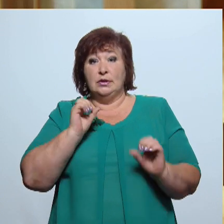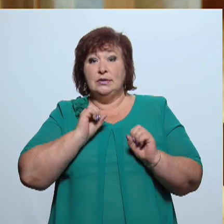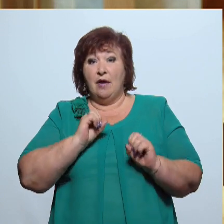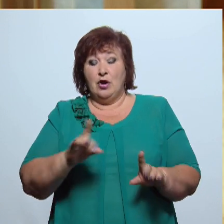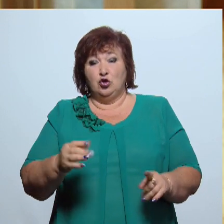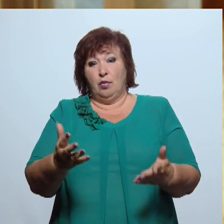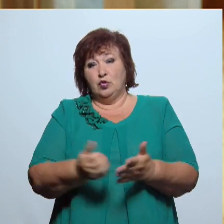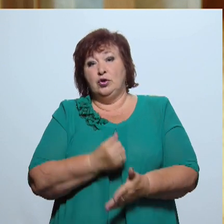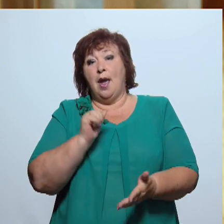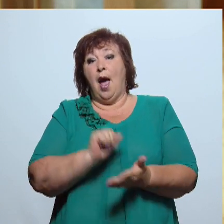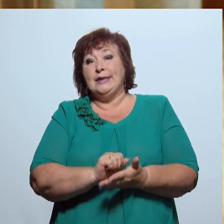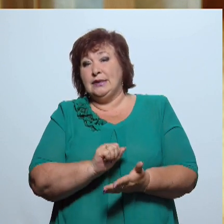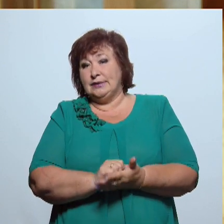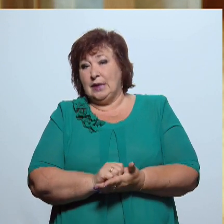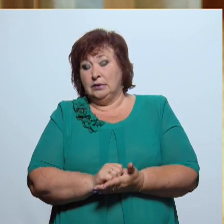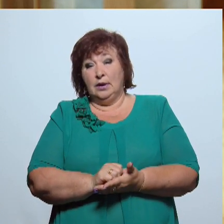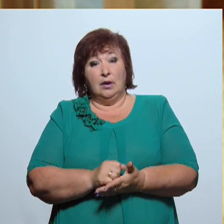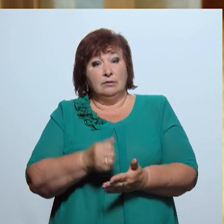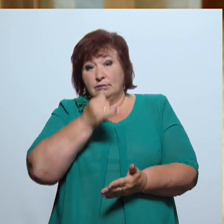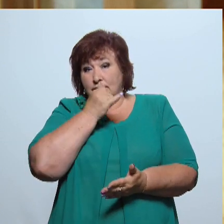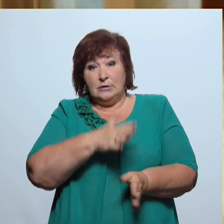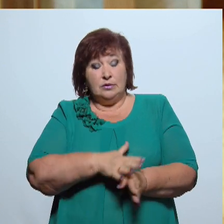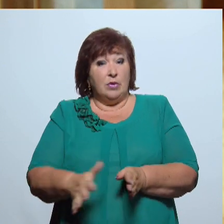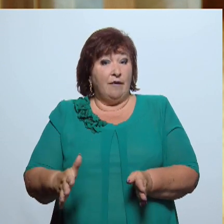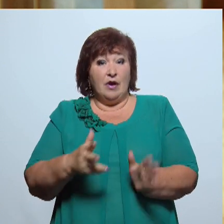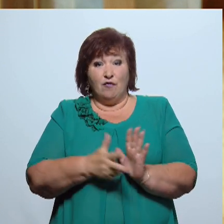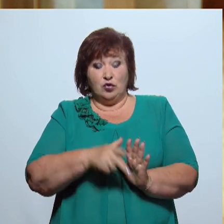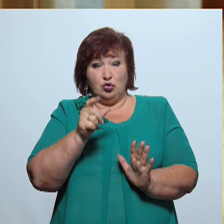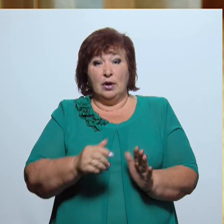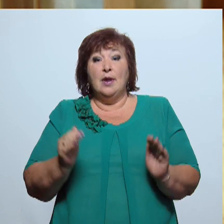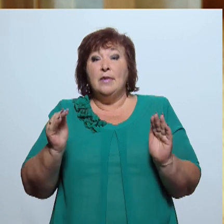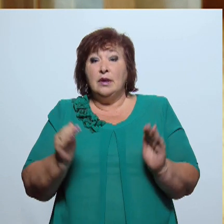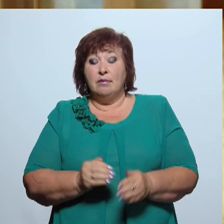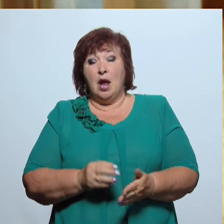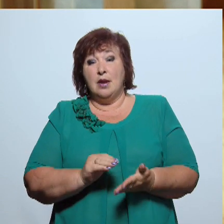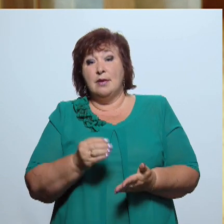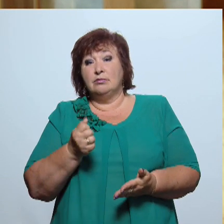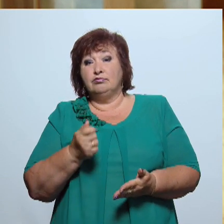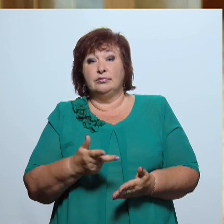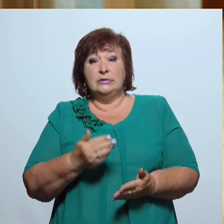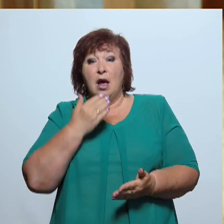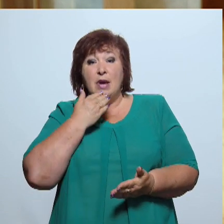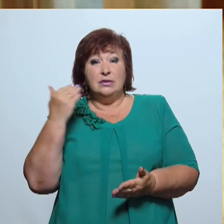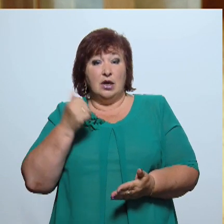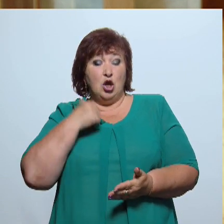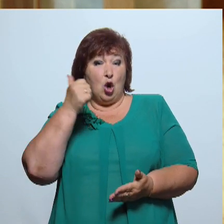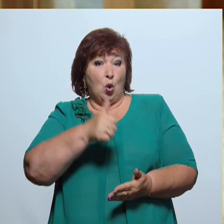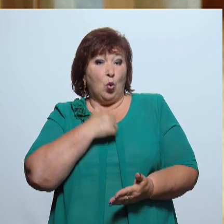получить аттестат. Не справились всего 6 человек. Это минимальная цифра за все последние годы. То есть у